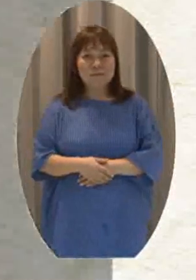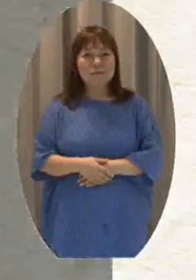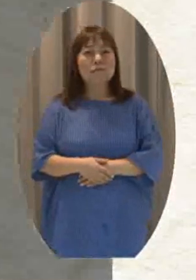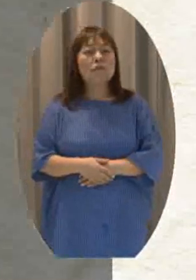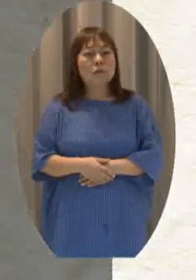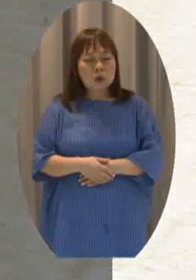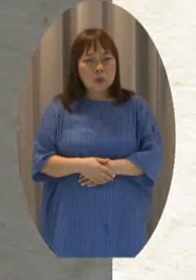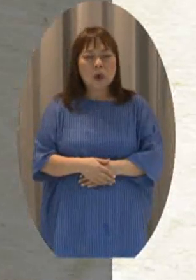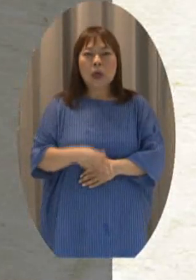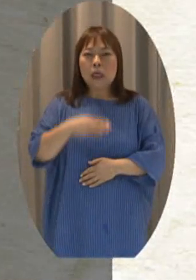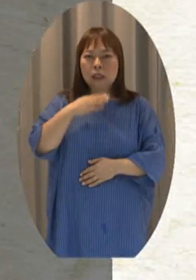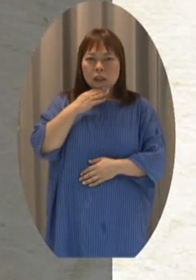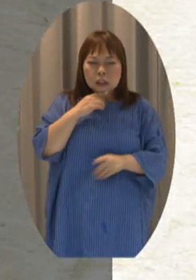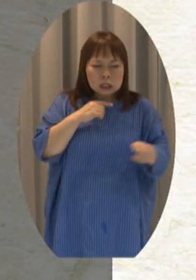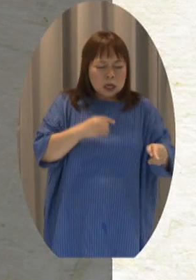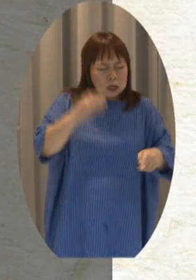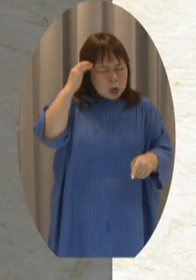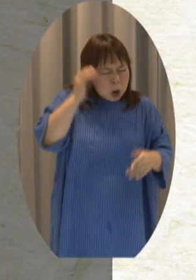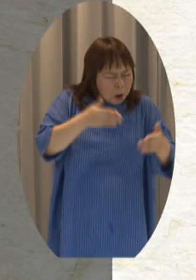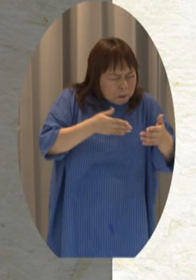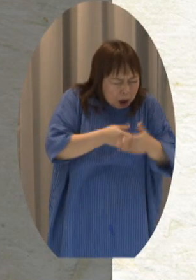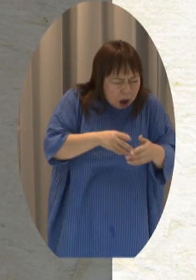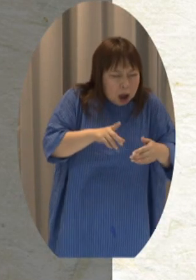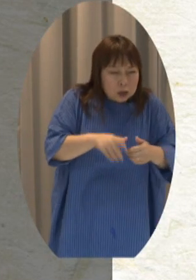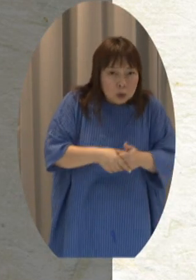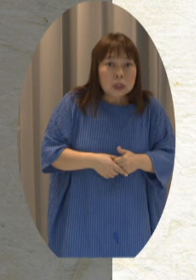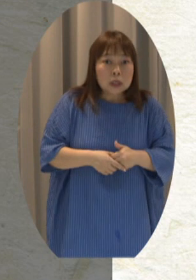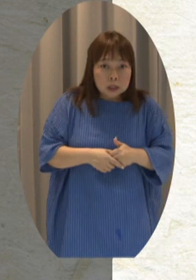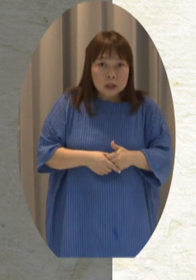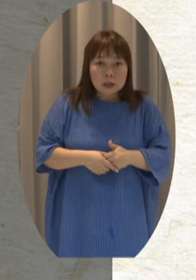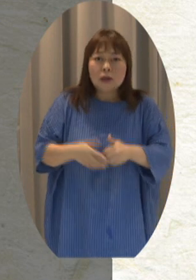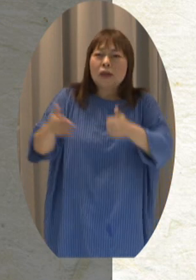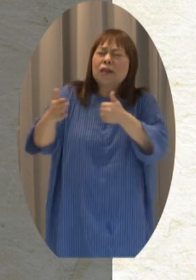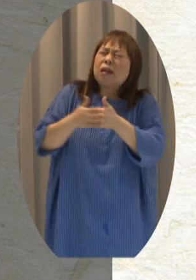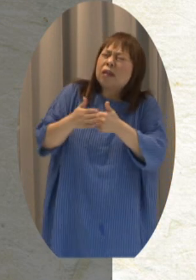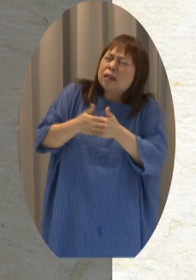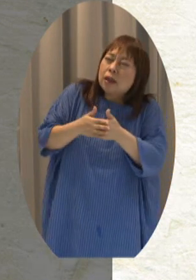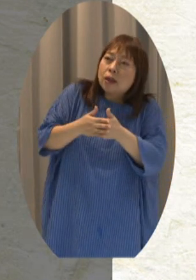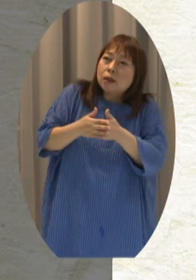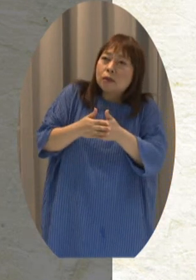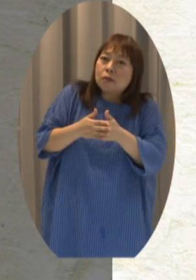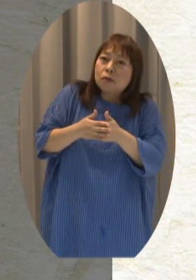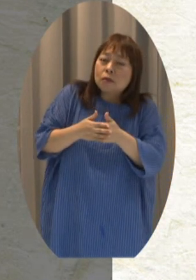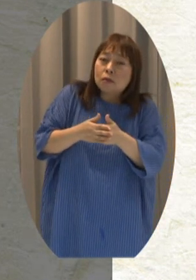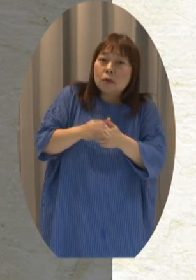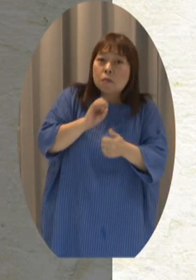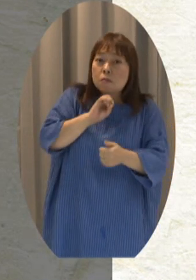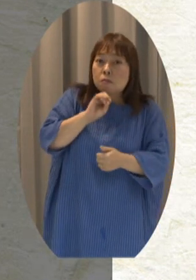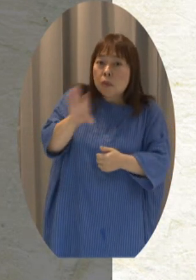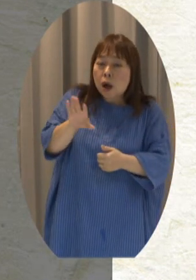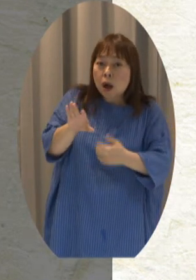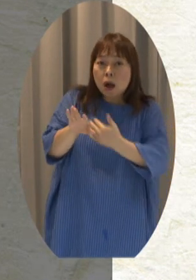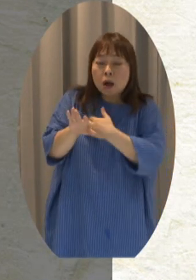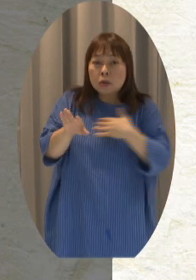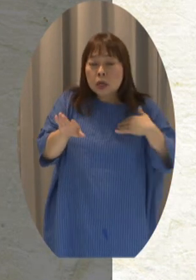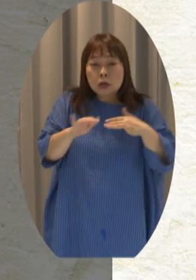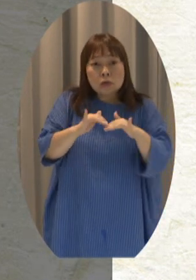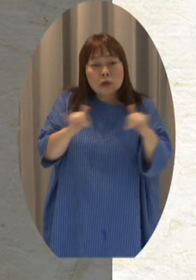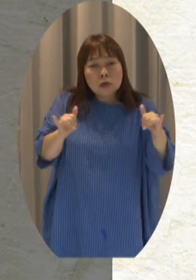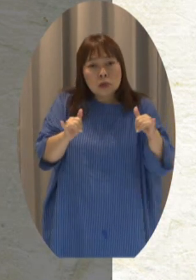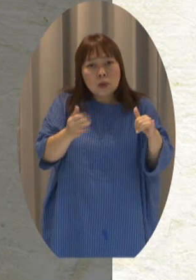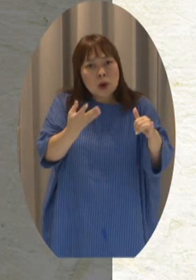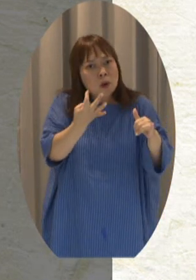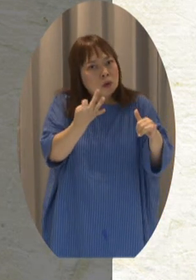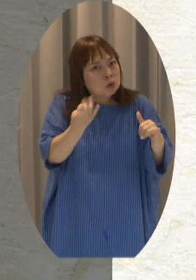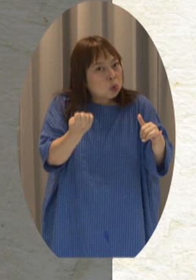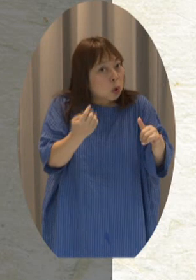でも、実際に困ったことが起こった時、助けてと声を上げられる人はどれくら